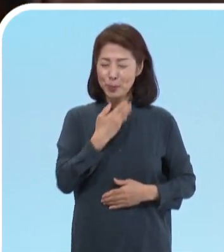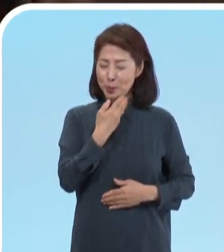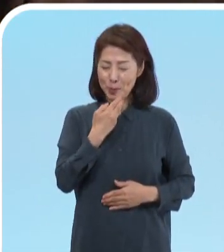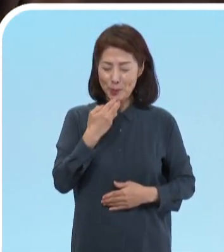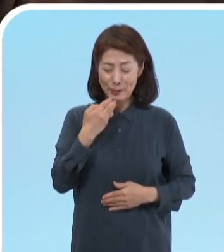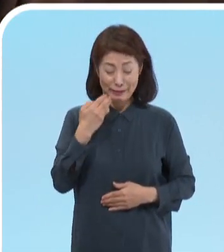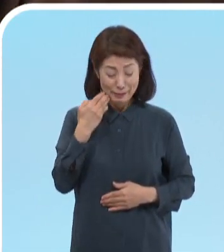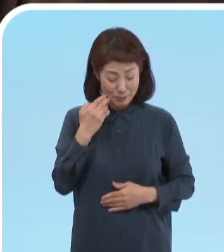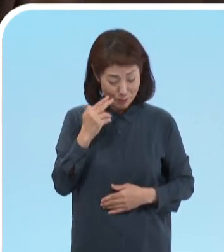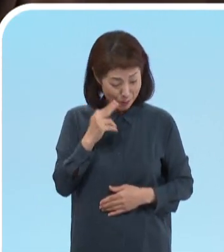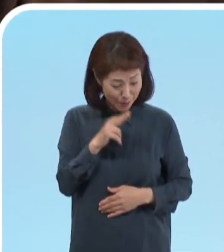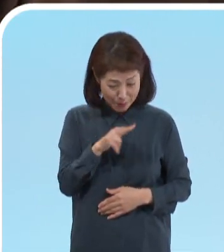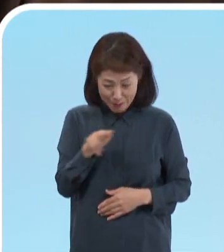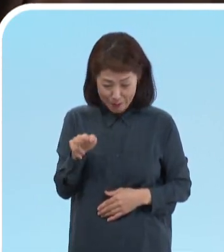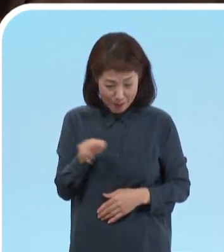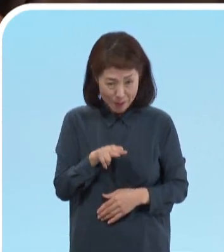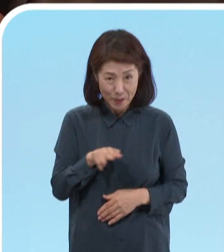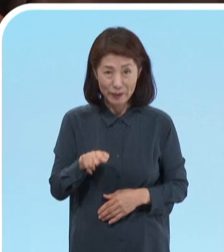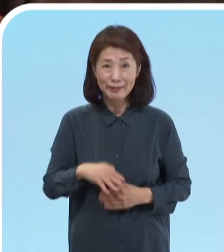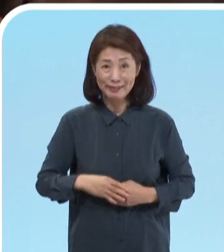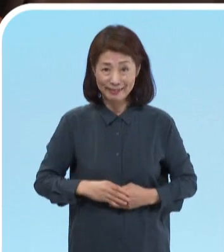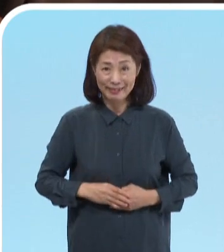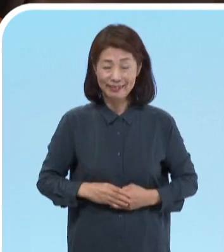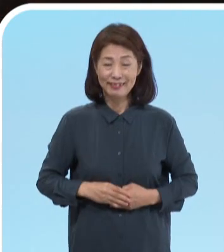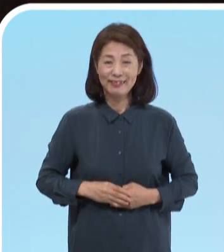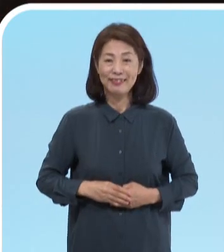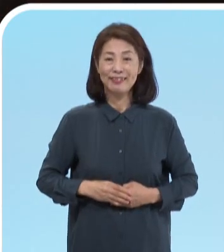はー、美味しそうですね。